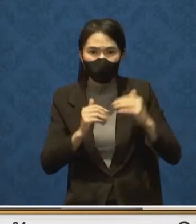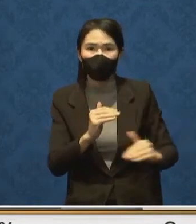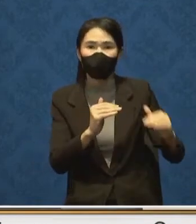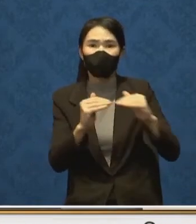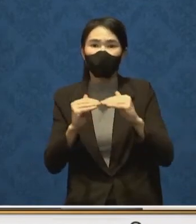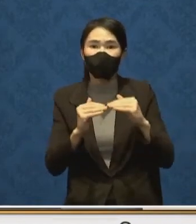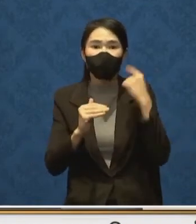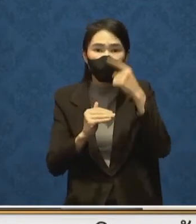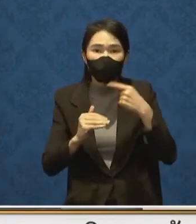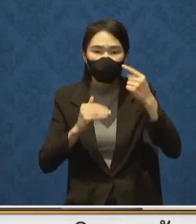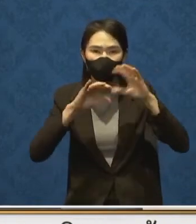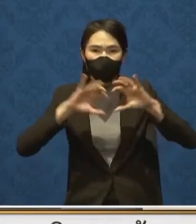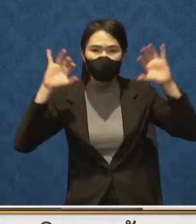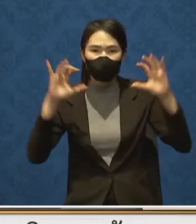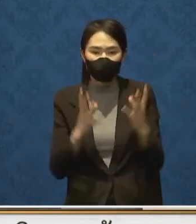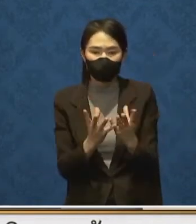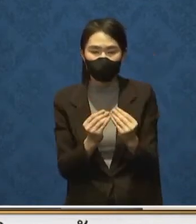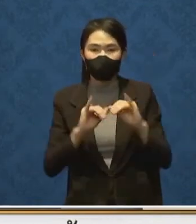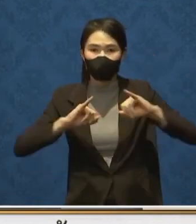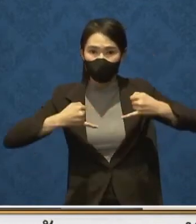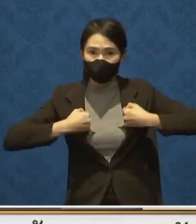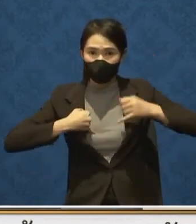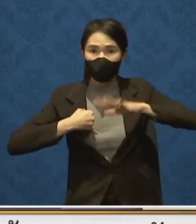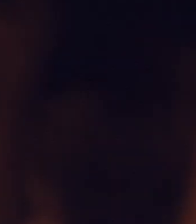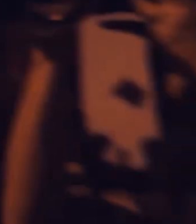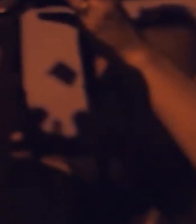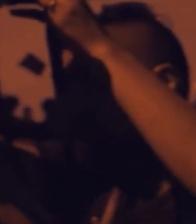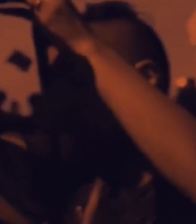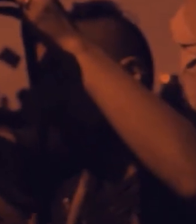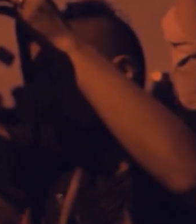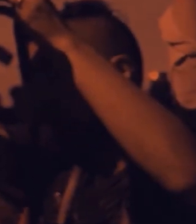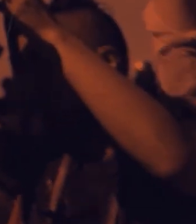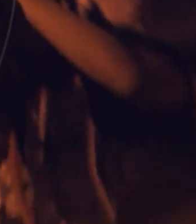องรัฐที่ดินเป็ของคนทุกคนในประเทศนี้